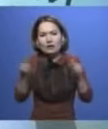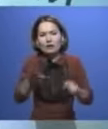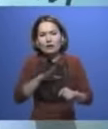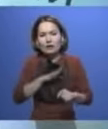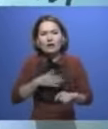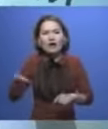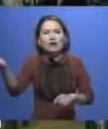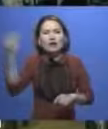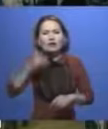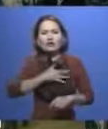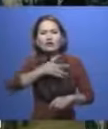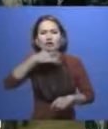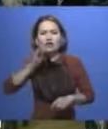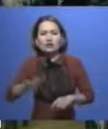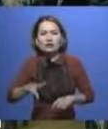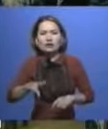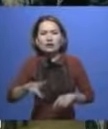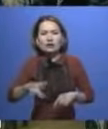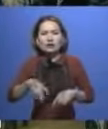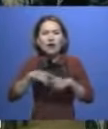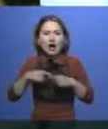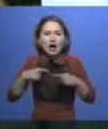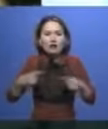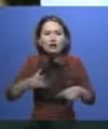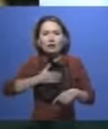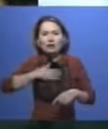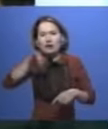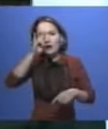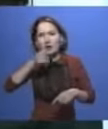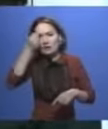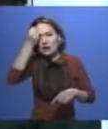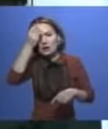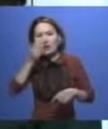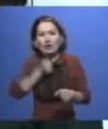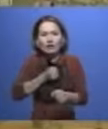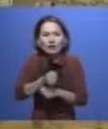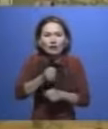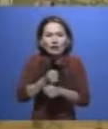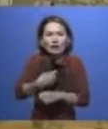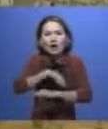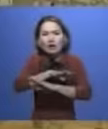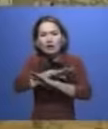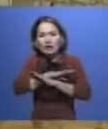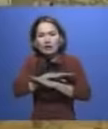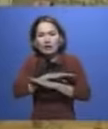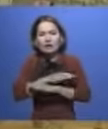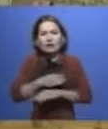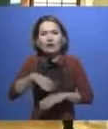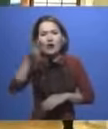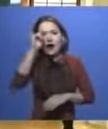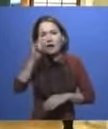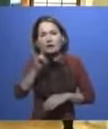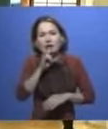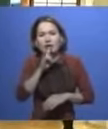келеді. Ел басында туған нәубет кезеңін әсерлі бейнелеген суретшілердің туындылары да көрмеден орын алған. Саяси репрессия жалына қазақстандық